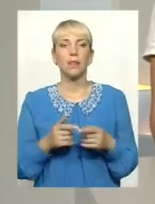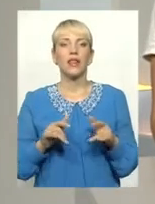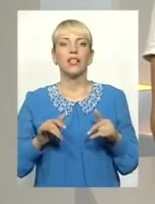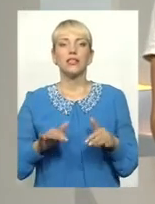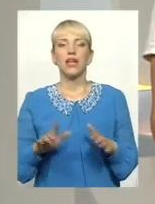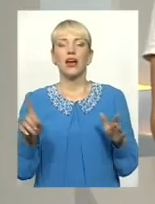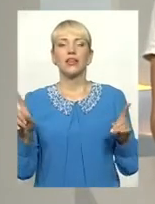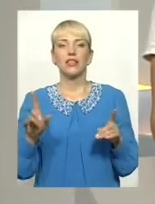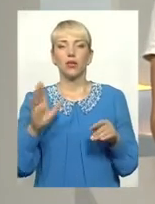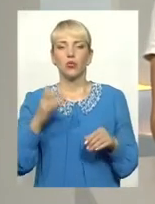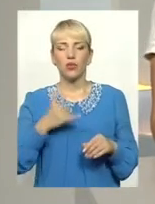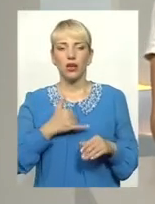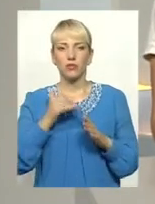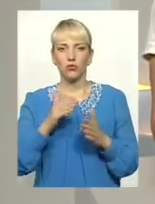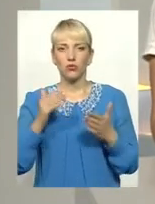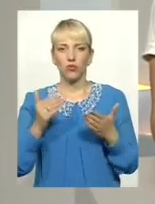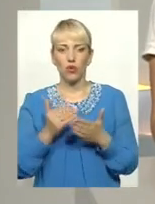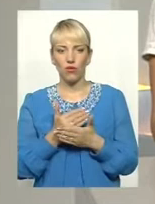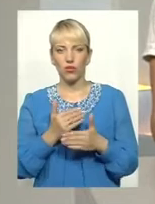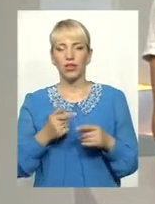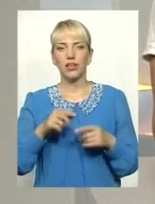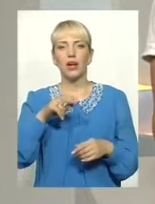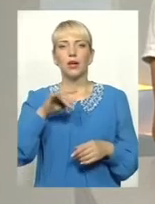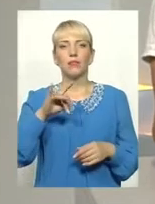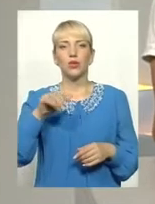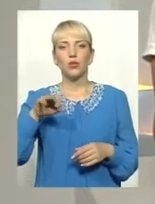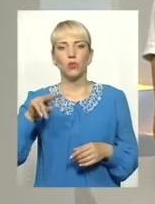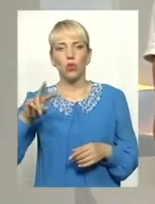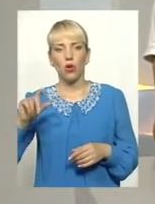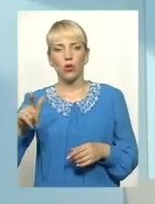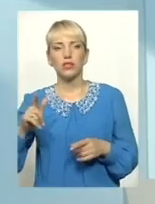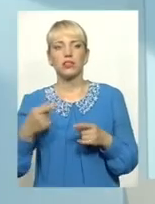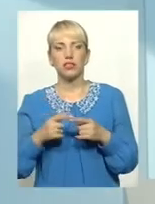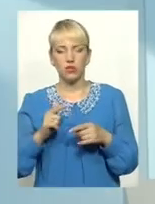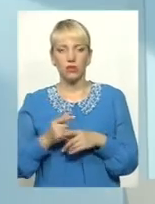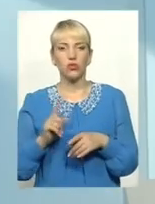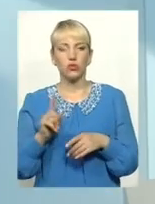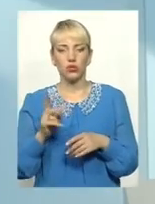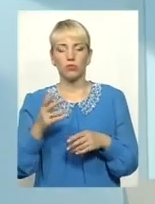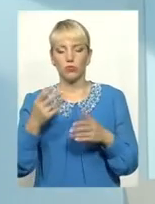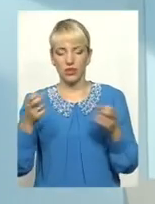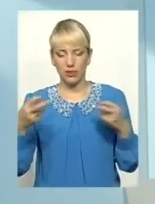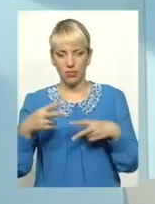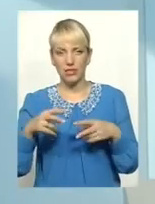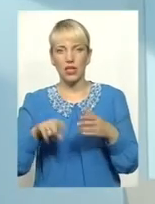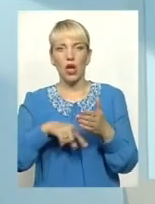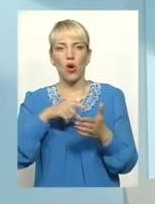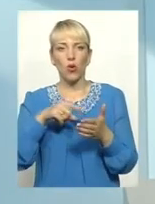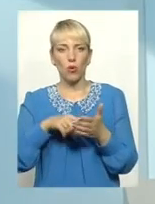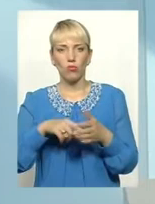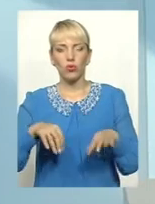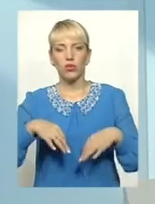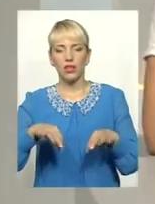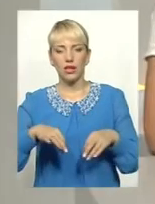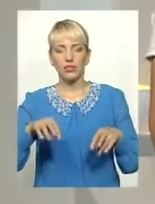новому притулку по стерилізації, це знов буде відбуватись, як зараз, що спецкомунтранс відловлює собак, везе в ветлікарні,